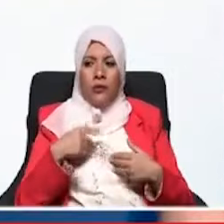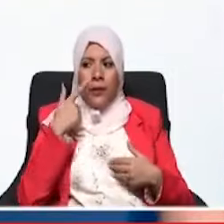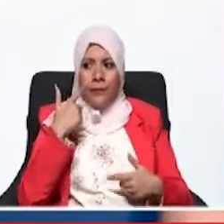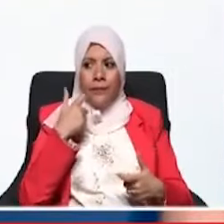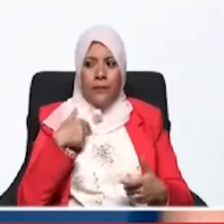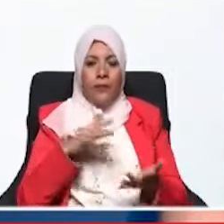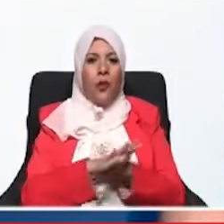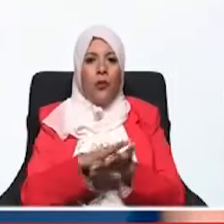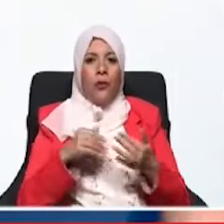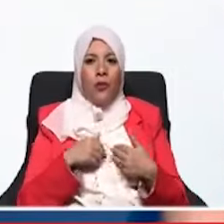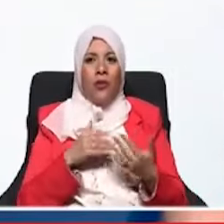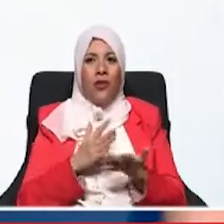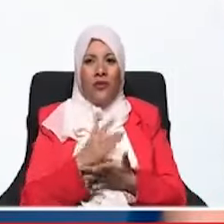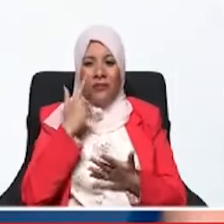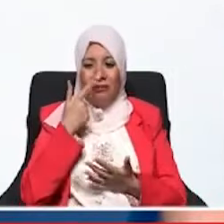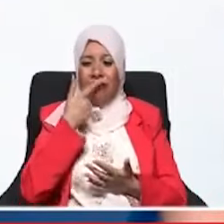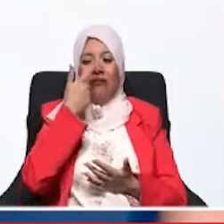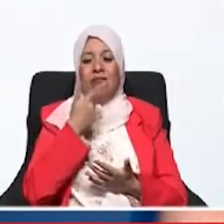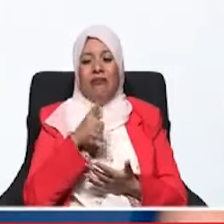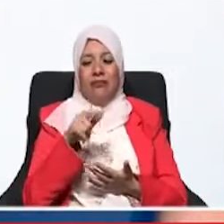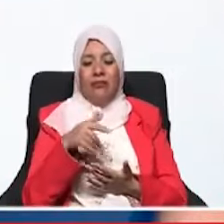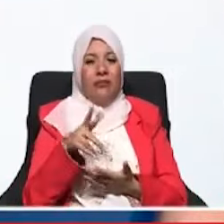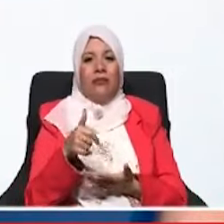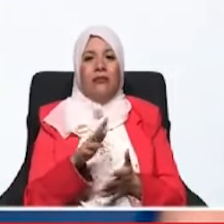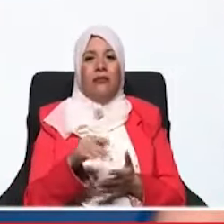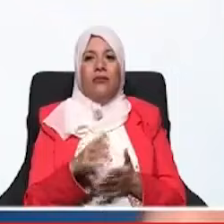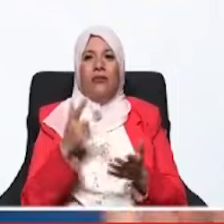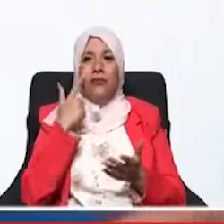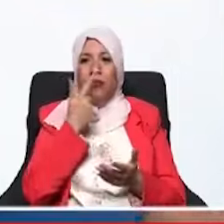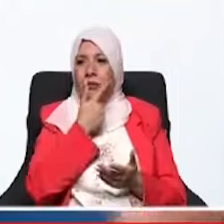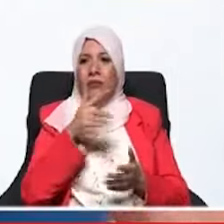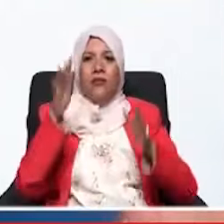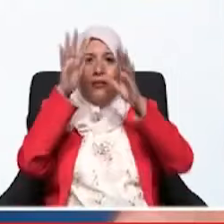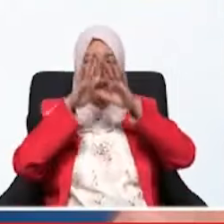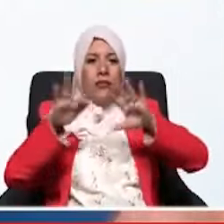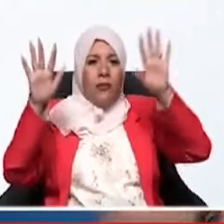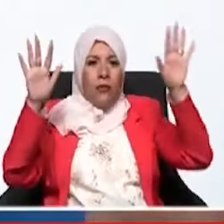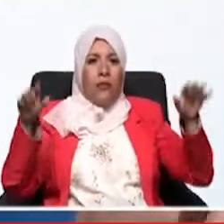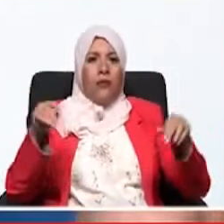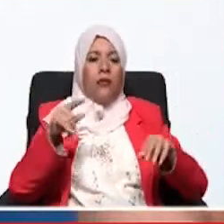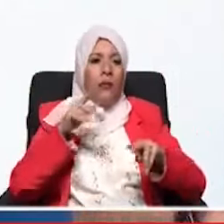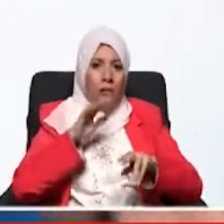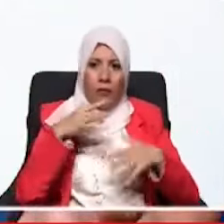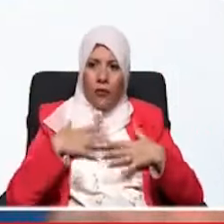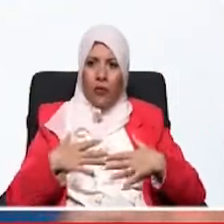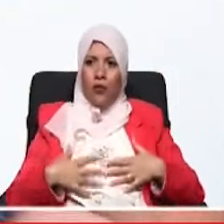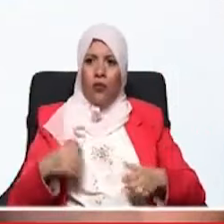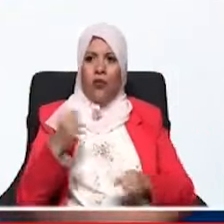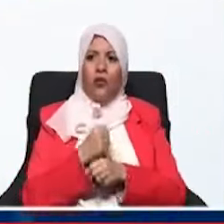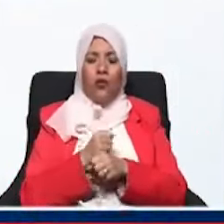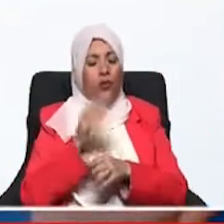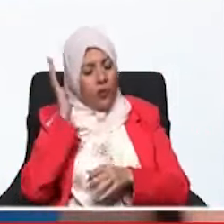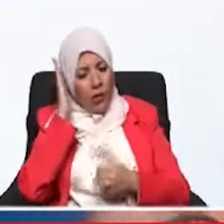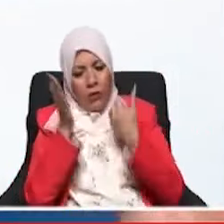وانا طول الوقت شايفها انفا والمسرح هيك فاهم طبعا المسرح ده مرمطه بنجيب لبس تمرين وبنام على